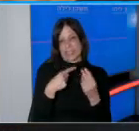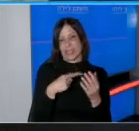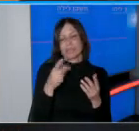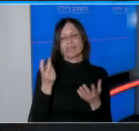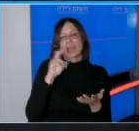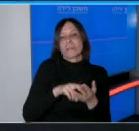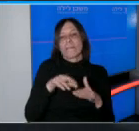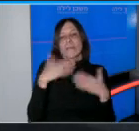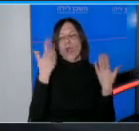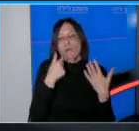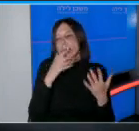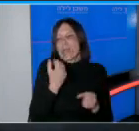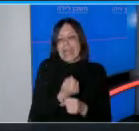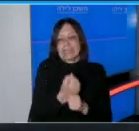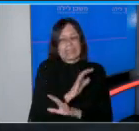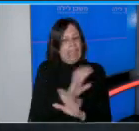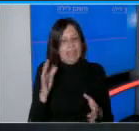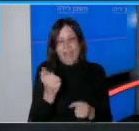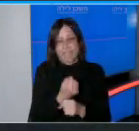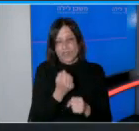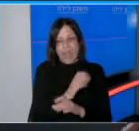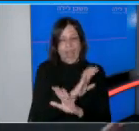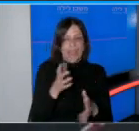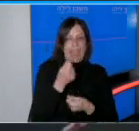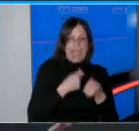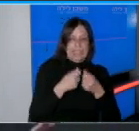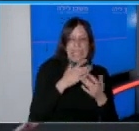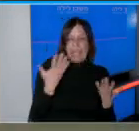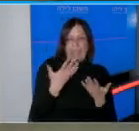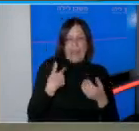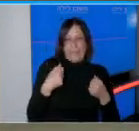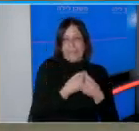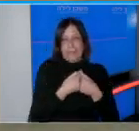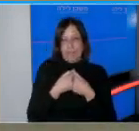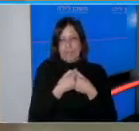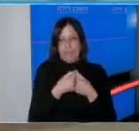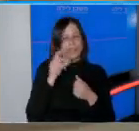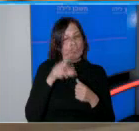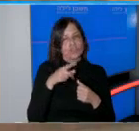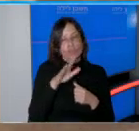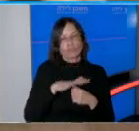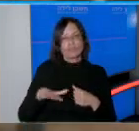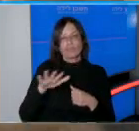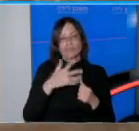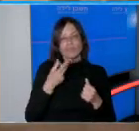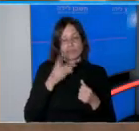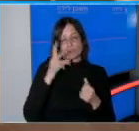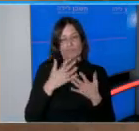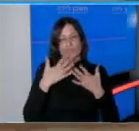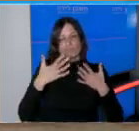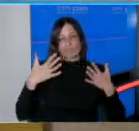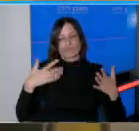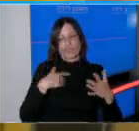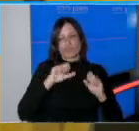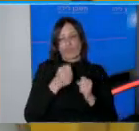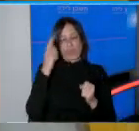קמים בבוקר, מה אני עושה עכשיו? אין לי עבודה, אין לי עסק, איך אני מתמודד עם זה? אז יש פה שכבה הולכת וגדלה, שאנחנו ממש עוברים את